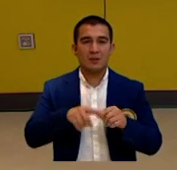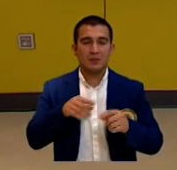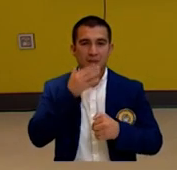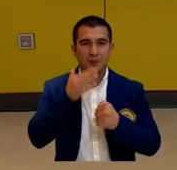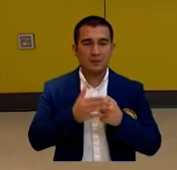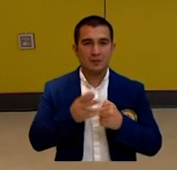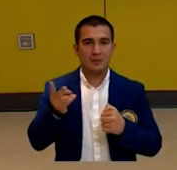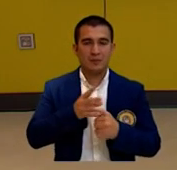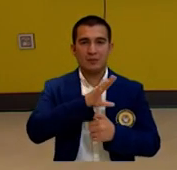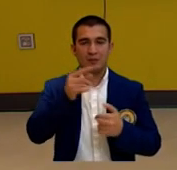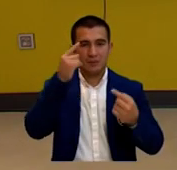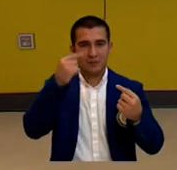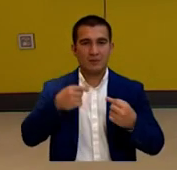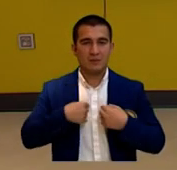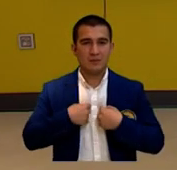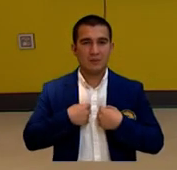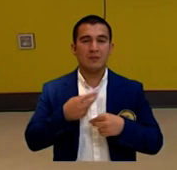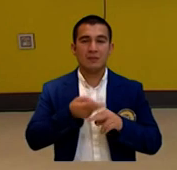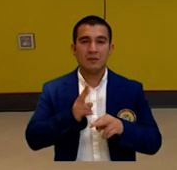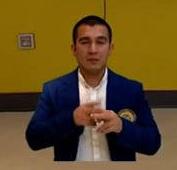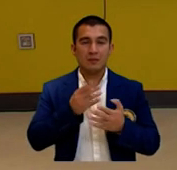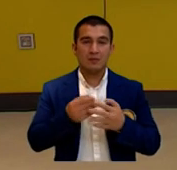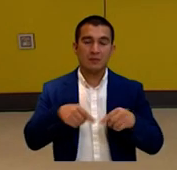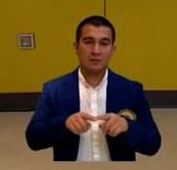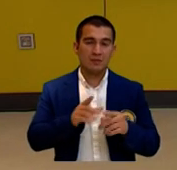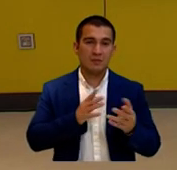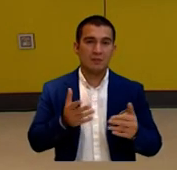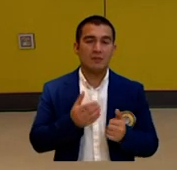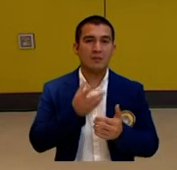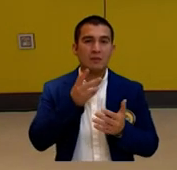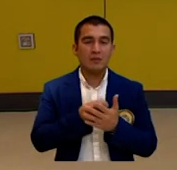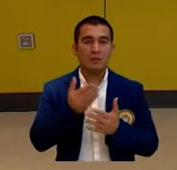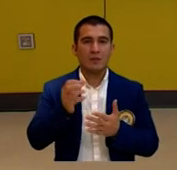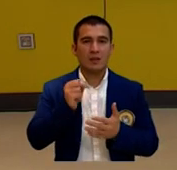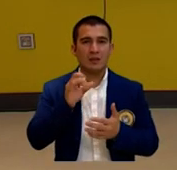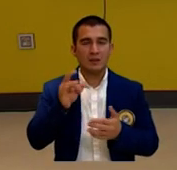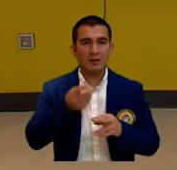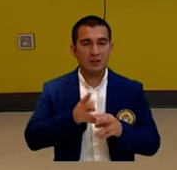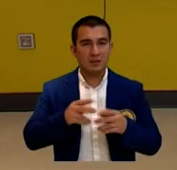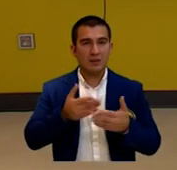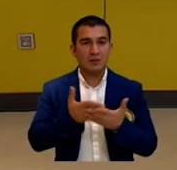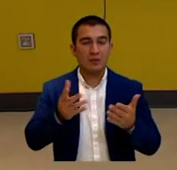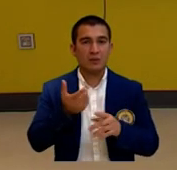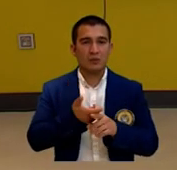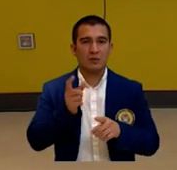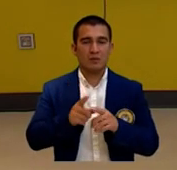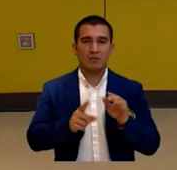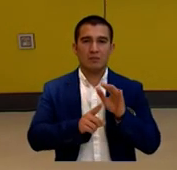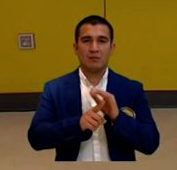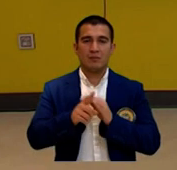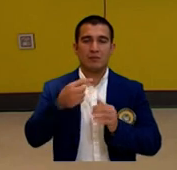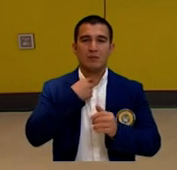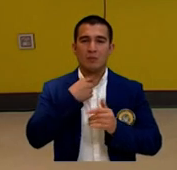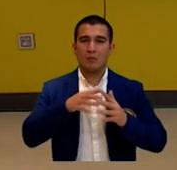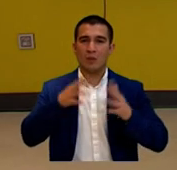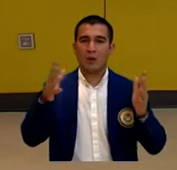uchun harakat qildilar. Jumladan ularning asarlari mashhur bo'la boshladi